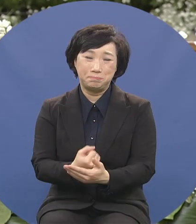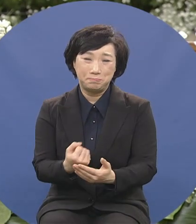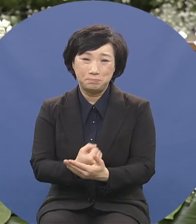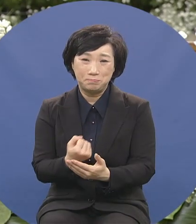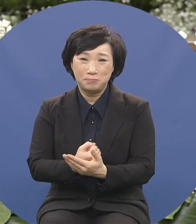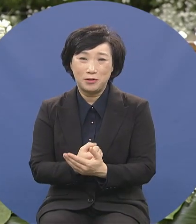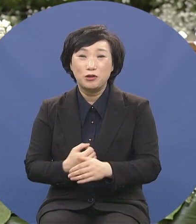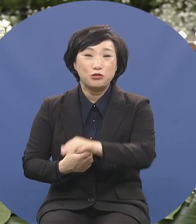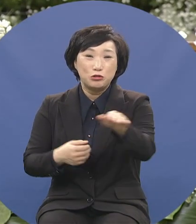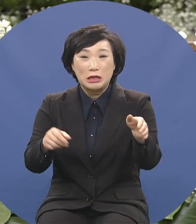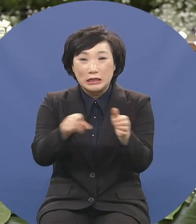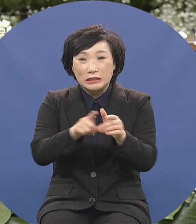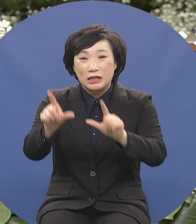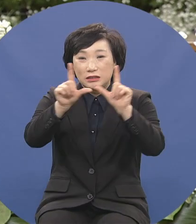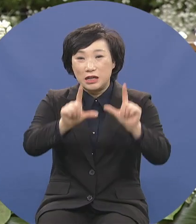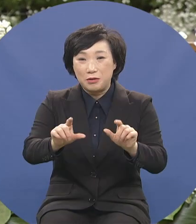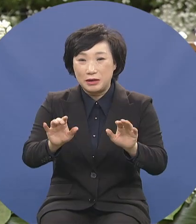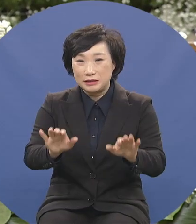얼마나 우리의 신앙생활이